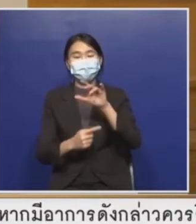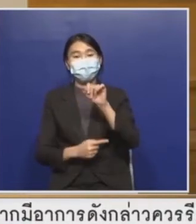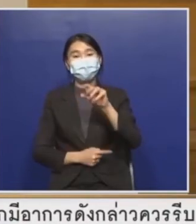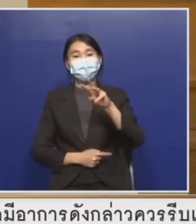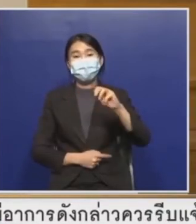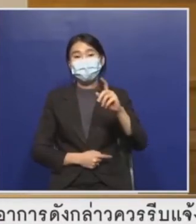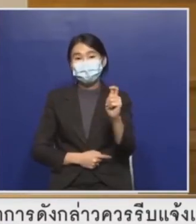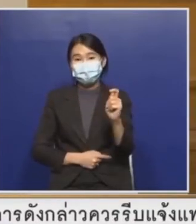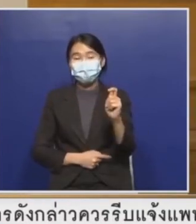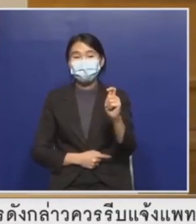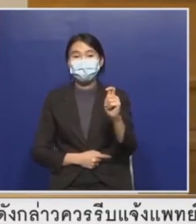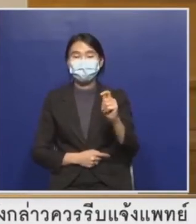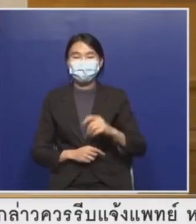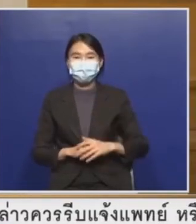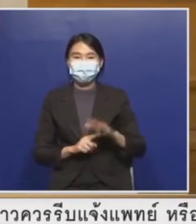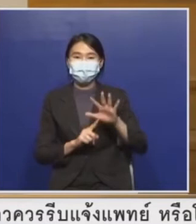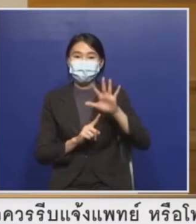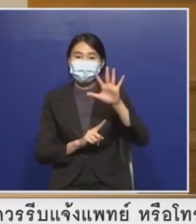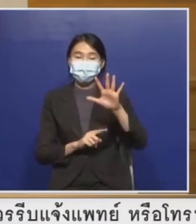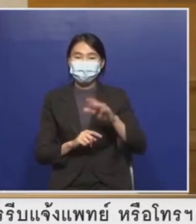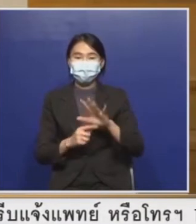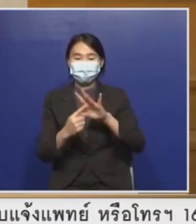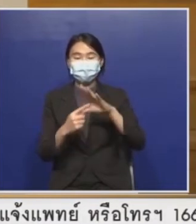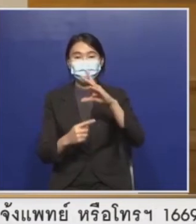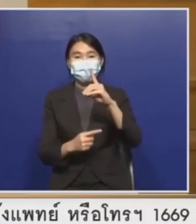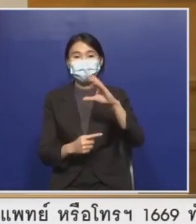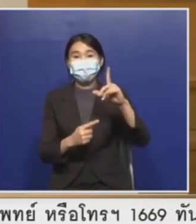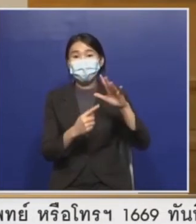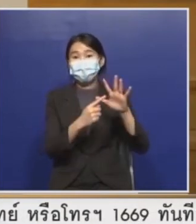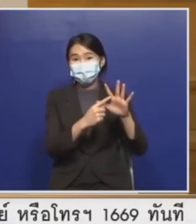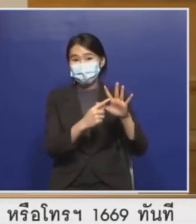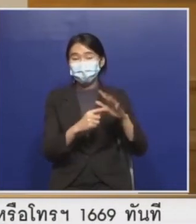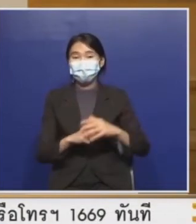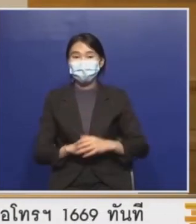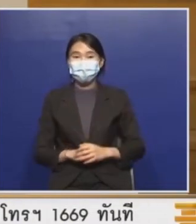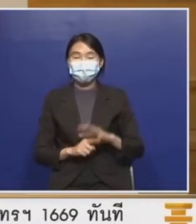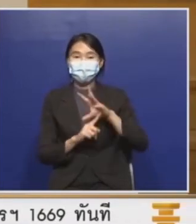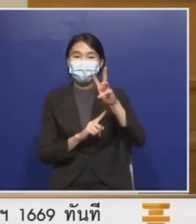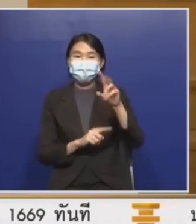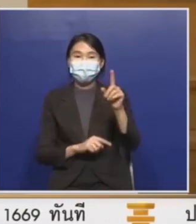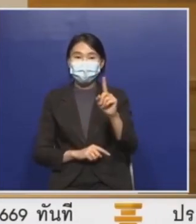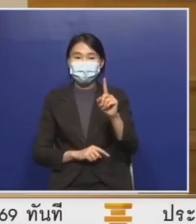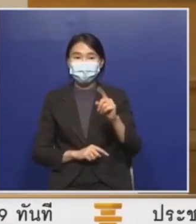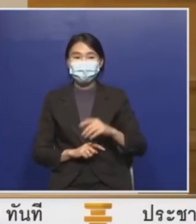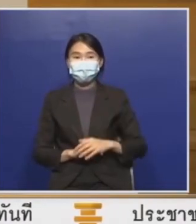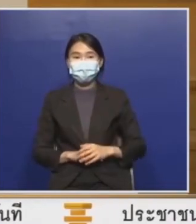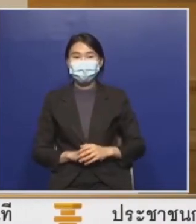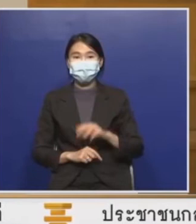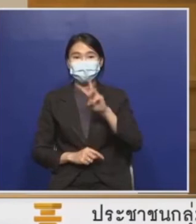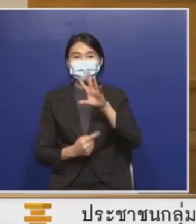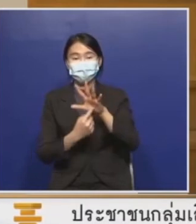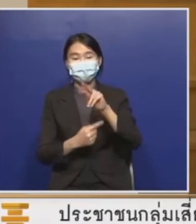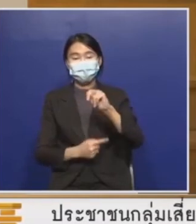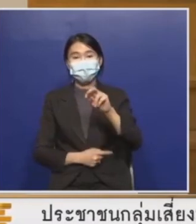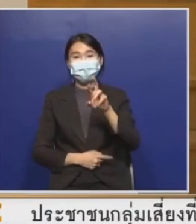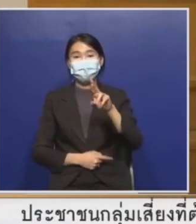รม 5. นายเดชาพิวัฒน์ ณ สงขลา 6. พลโทวรรณบนาค